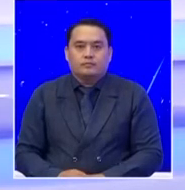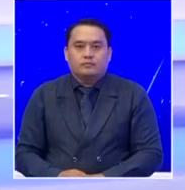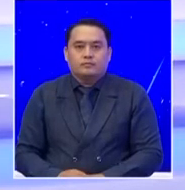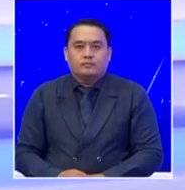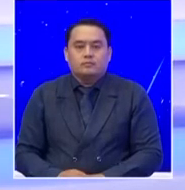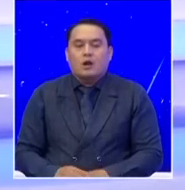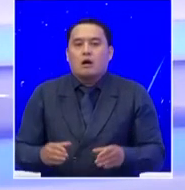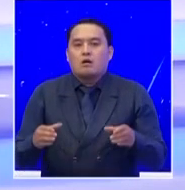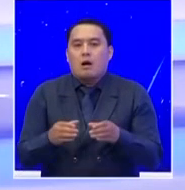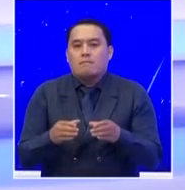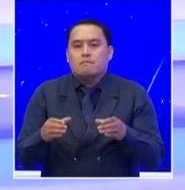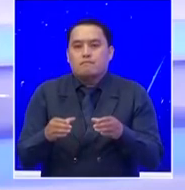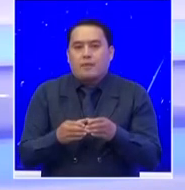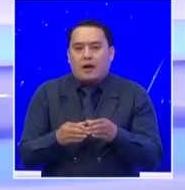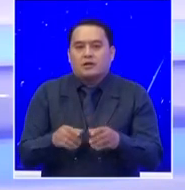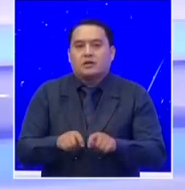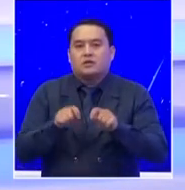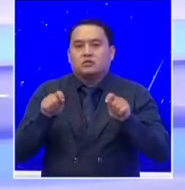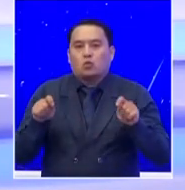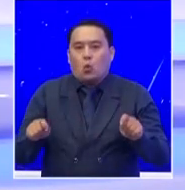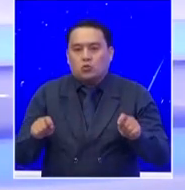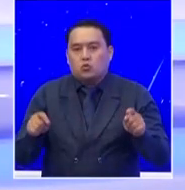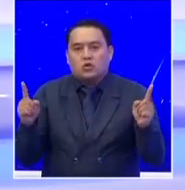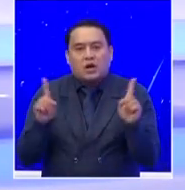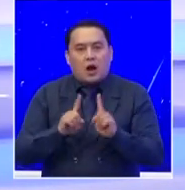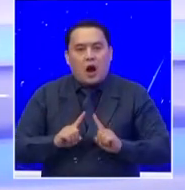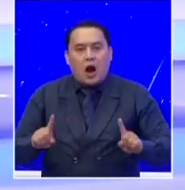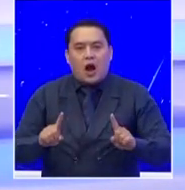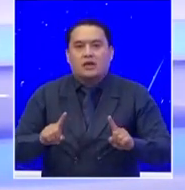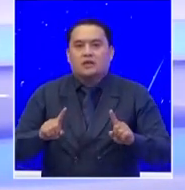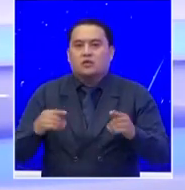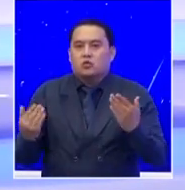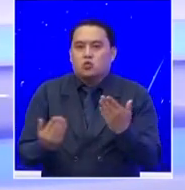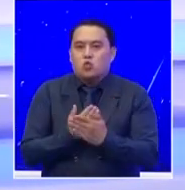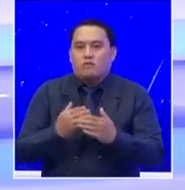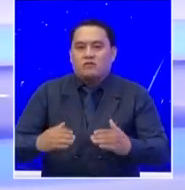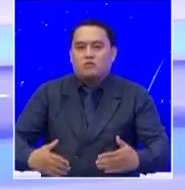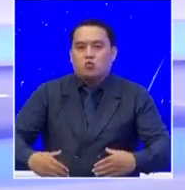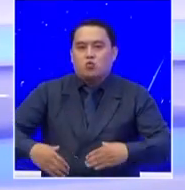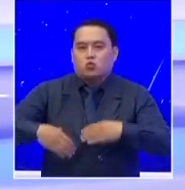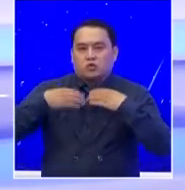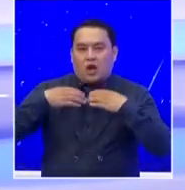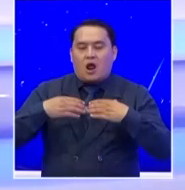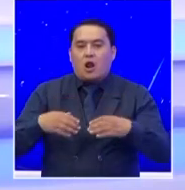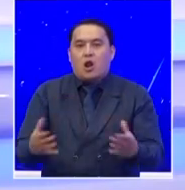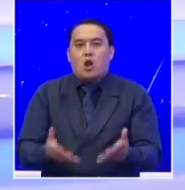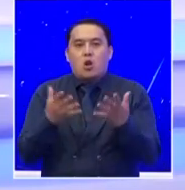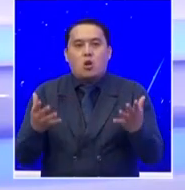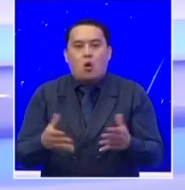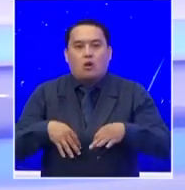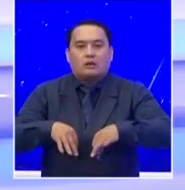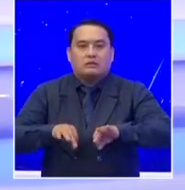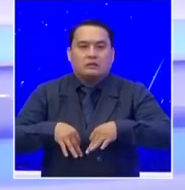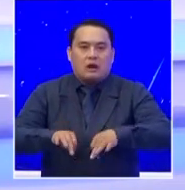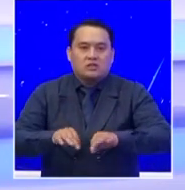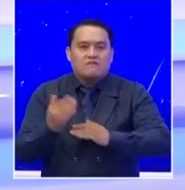Компания EpiGuard из Осло разработала уникальный мобильный изолятор. Новинка EpiSchatli – не только легкое транспортное средство,